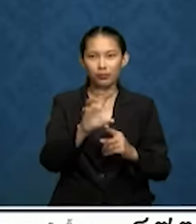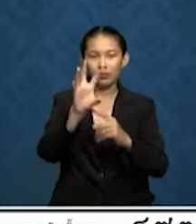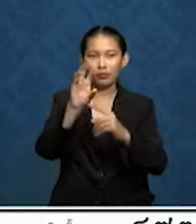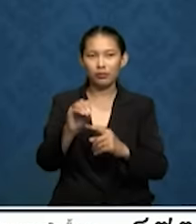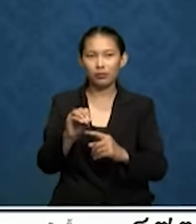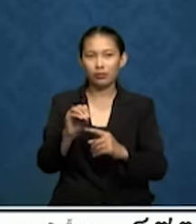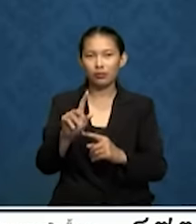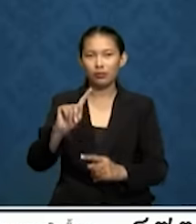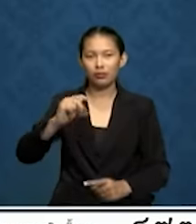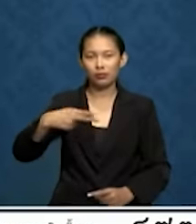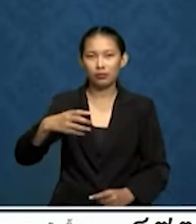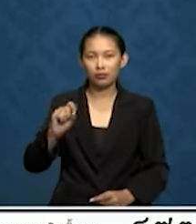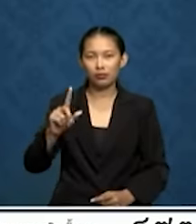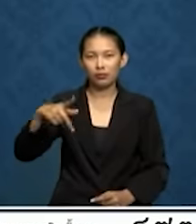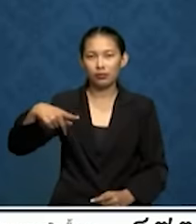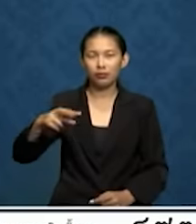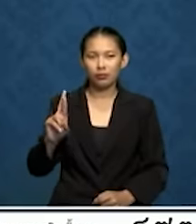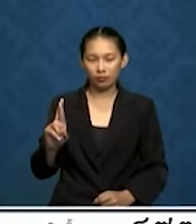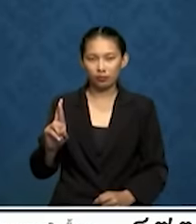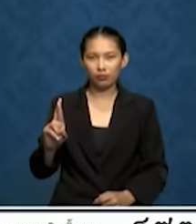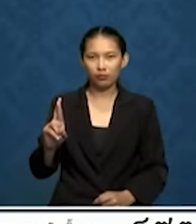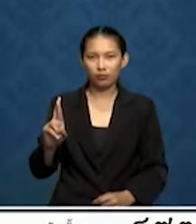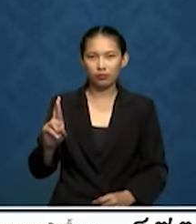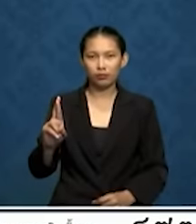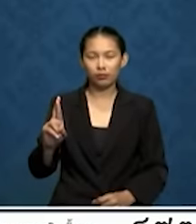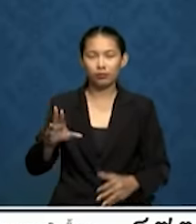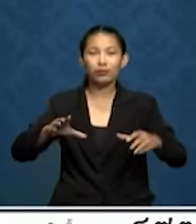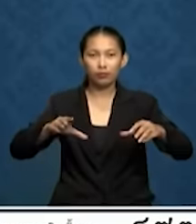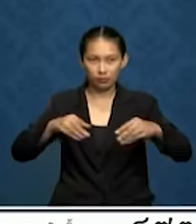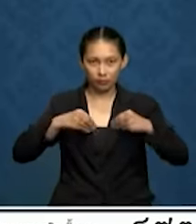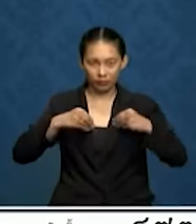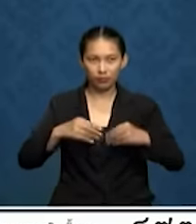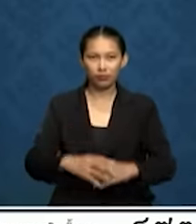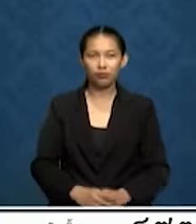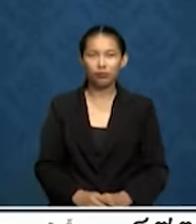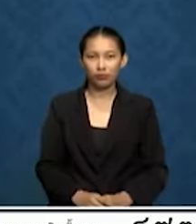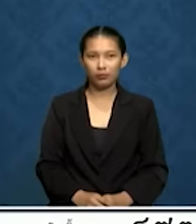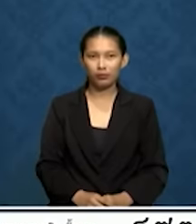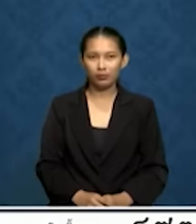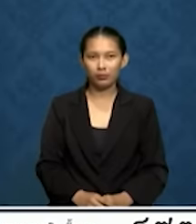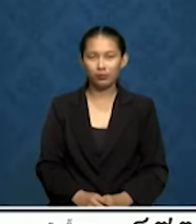150นายทศพรเสรีรักษ ์เห็นชอบครับ